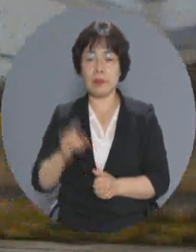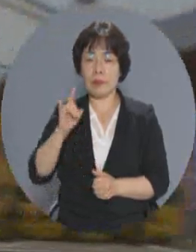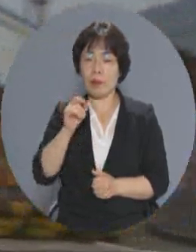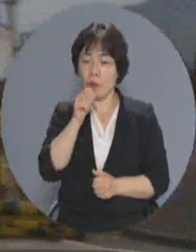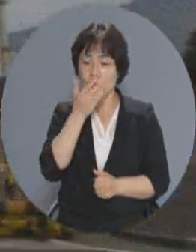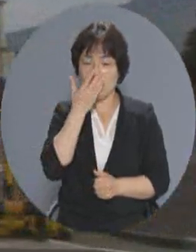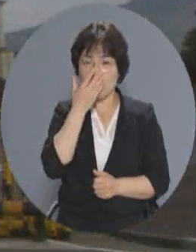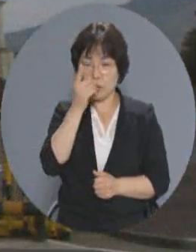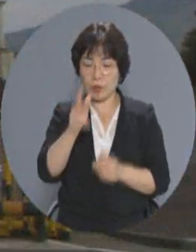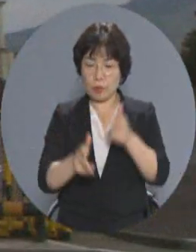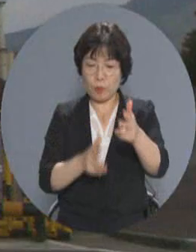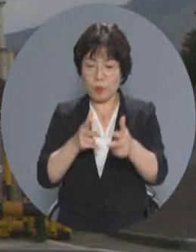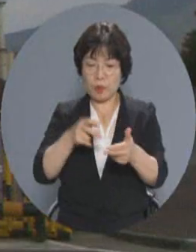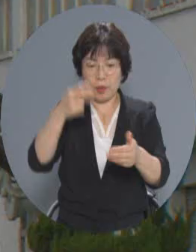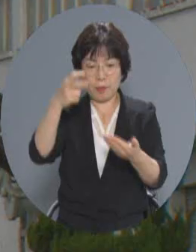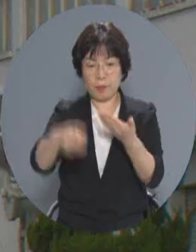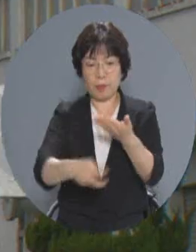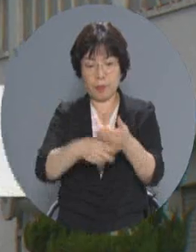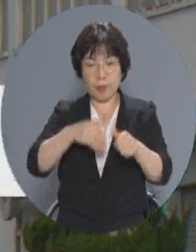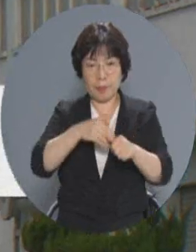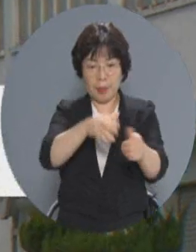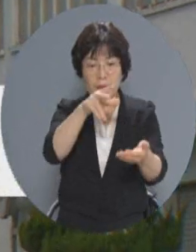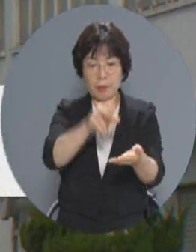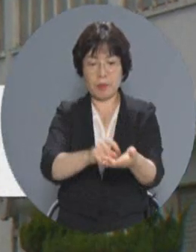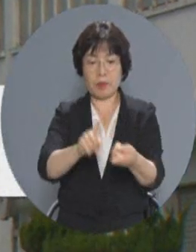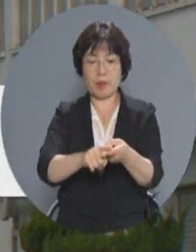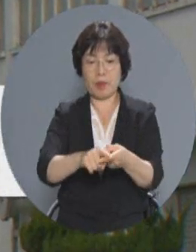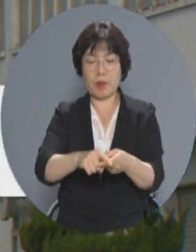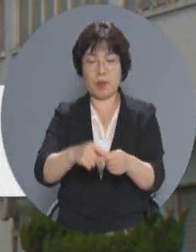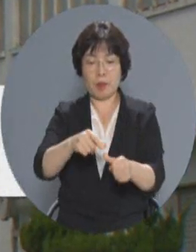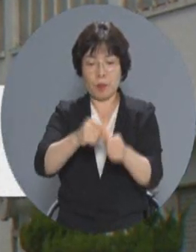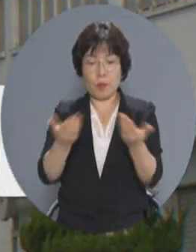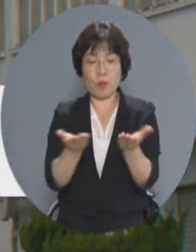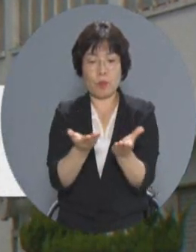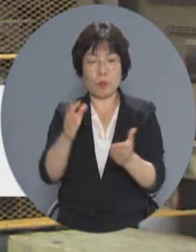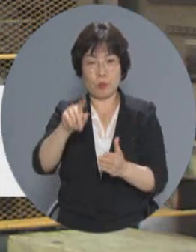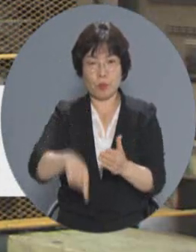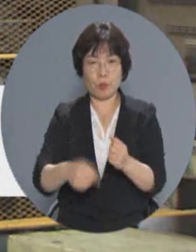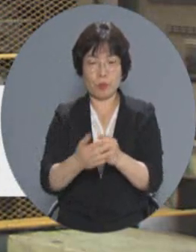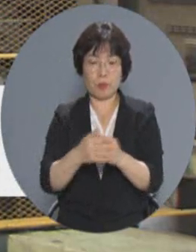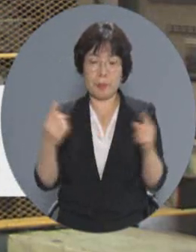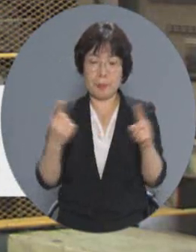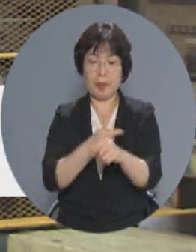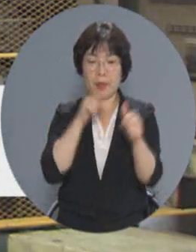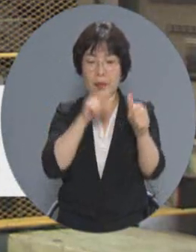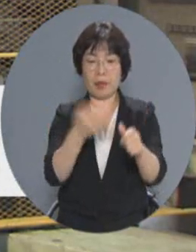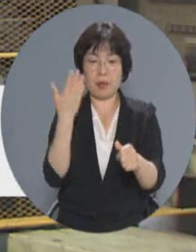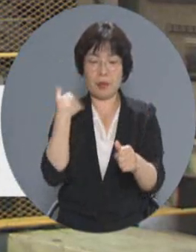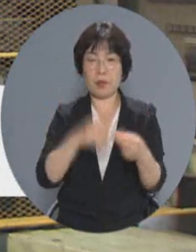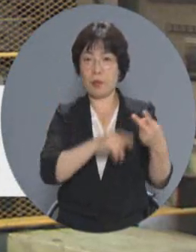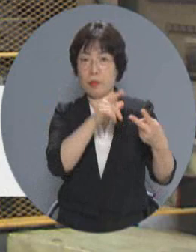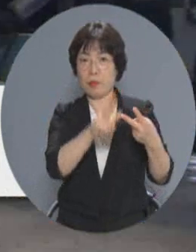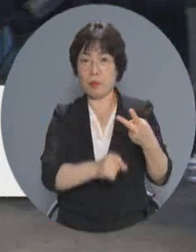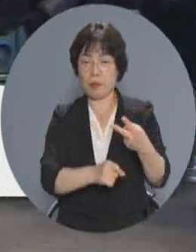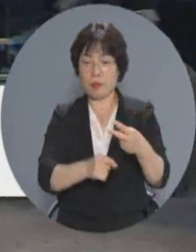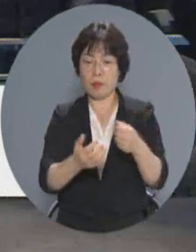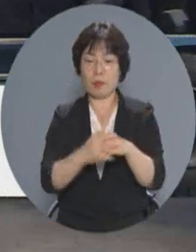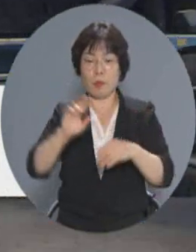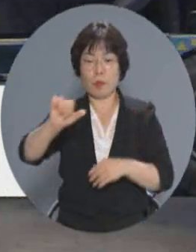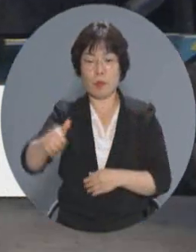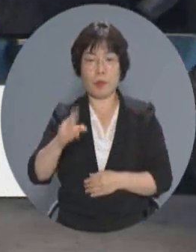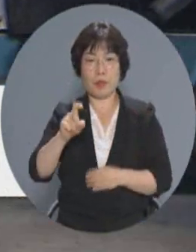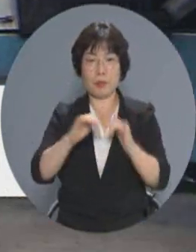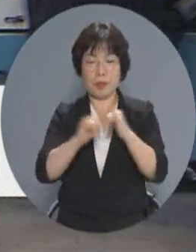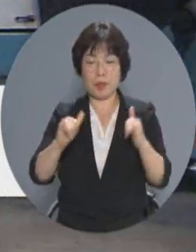현대제철 순천 공장의 불법 파견 문제에 대해 고용노동부가 시정 명령을 내린 건 지난 2월. 협력업체 직원 510여